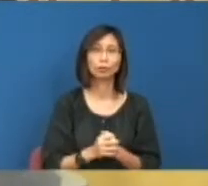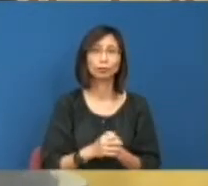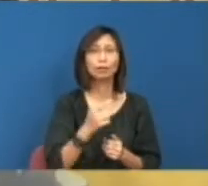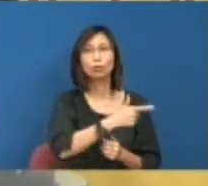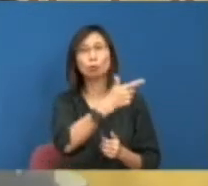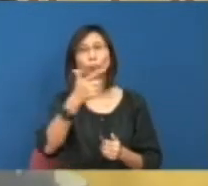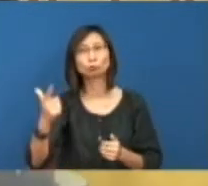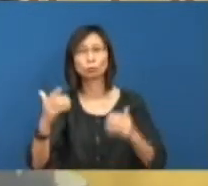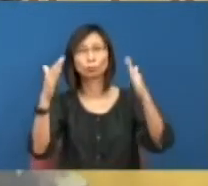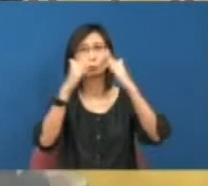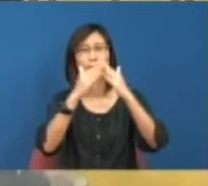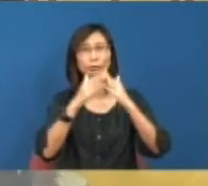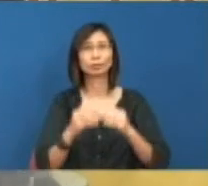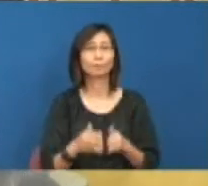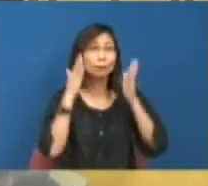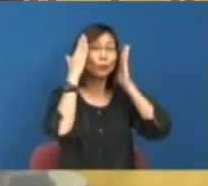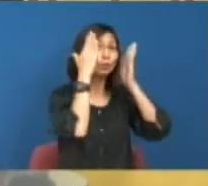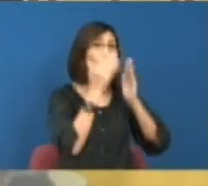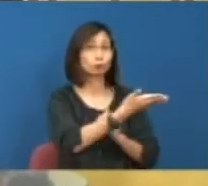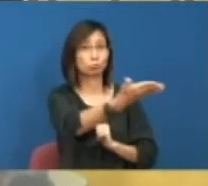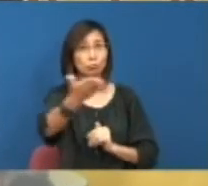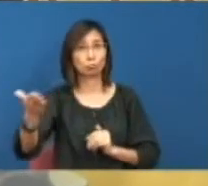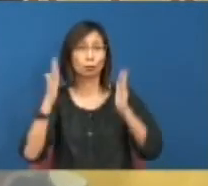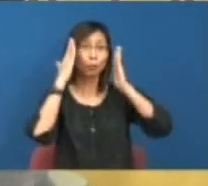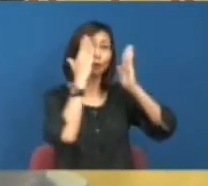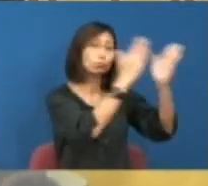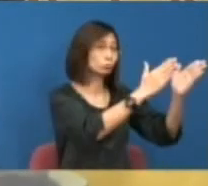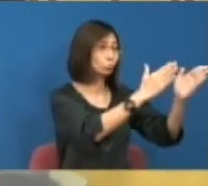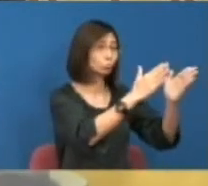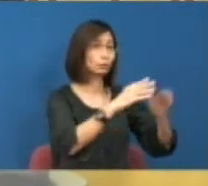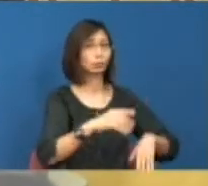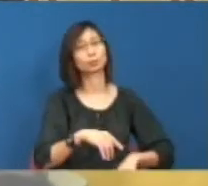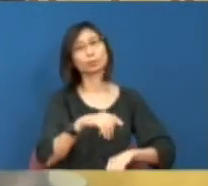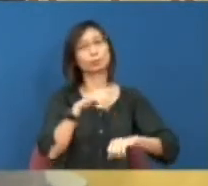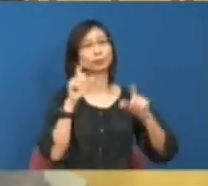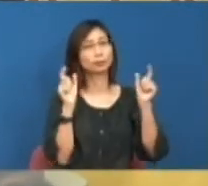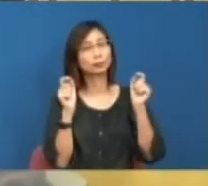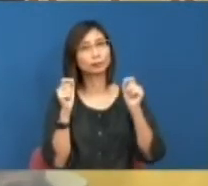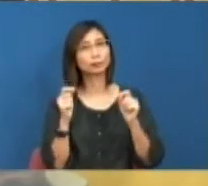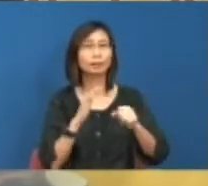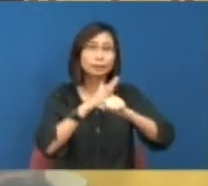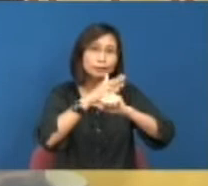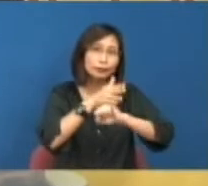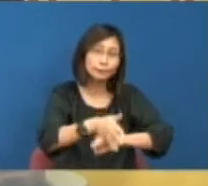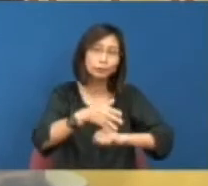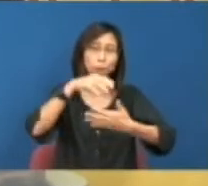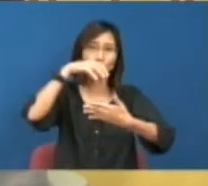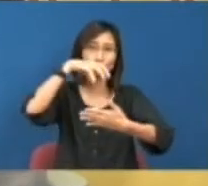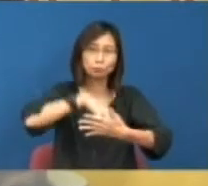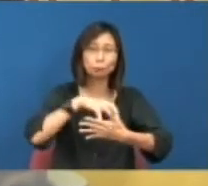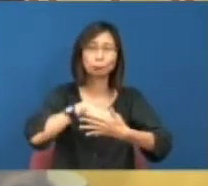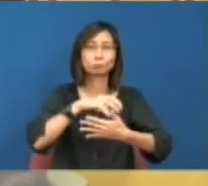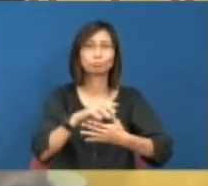位向左望的意思就是說，我們要從一個社會裏面